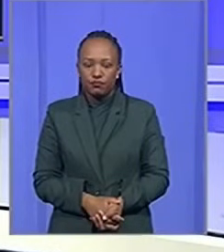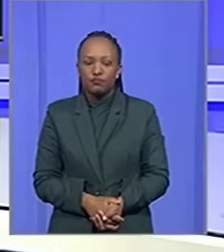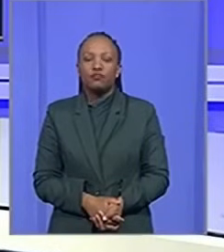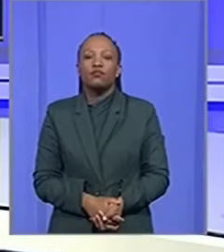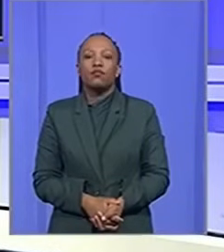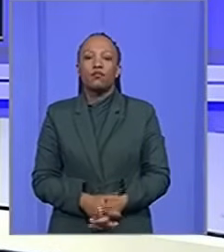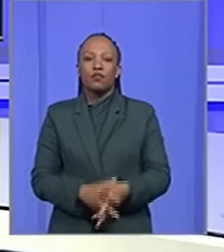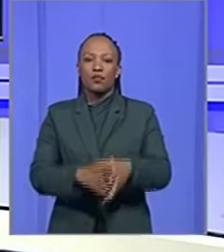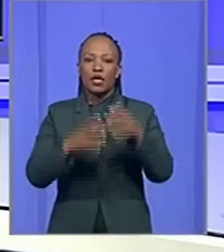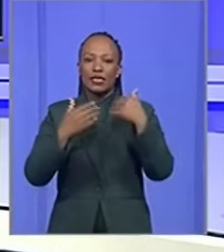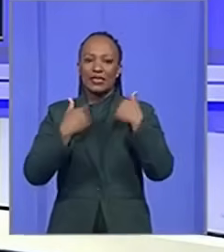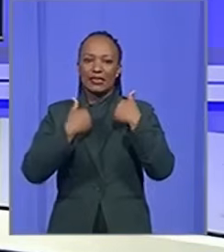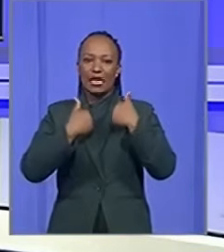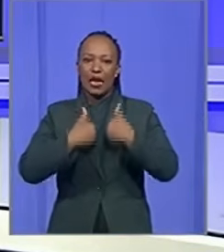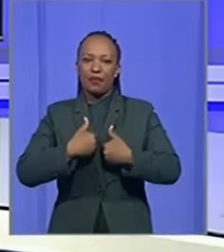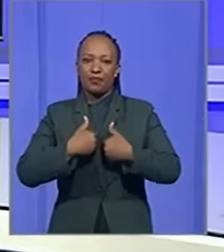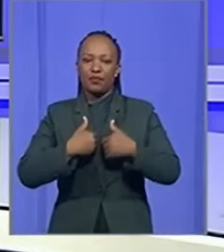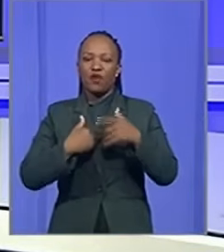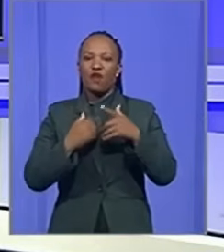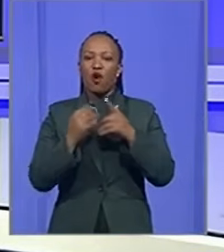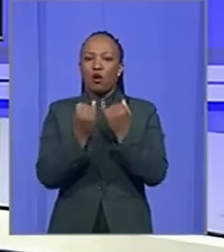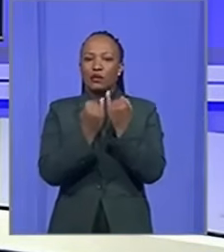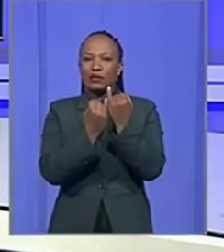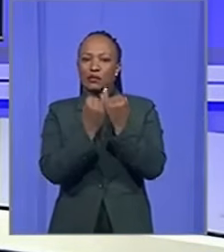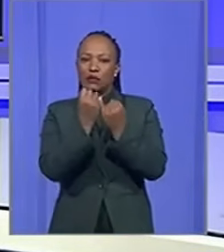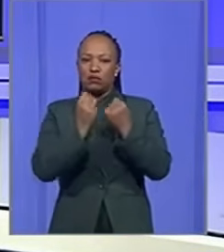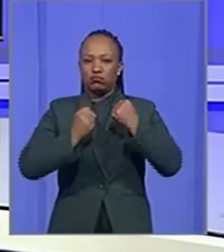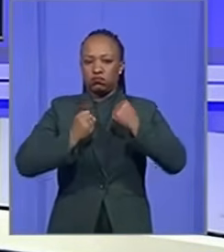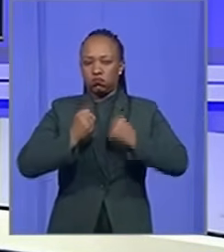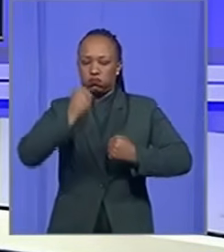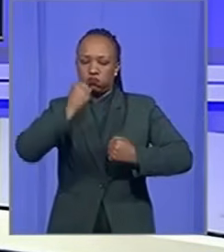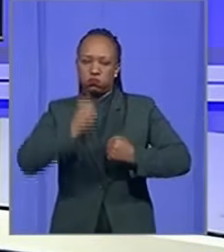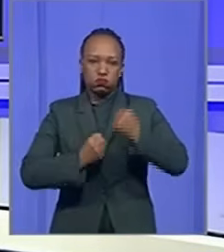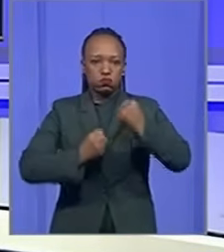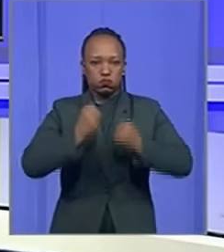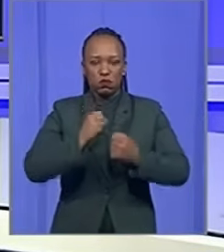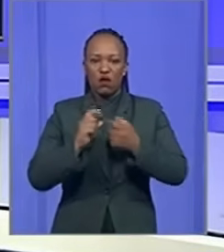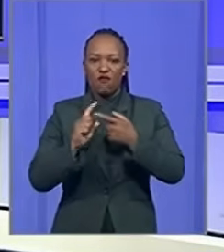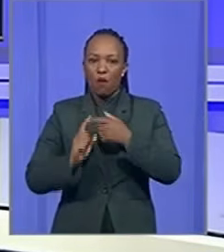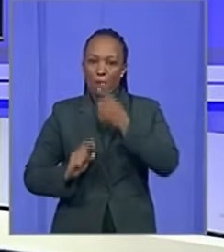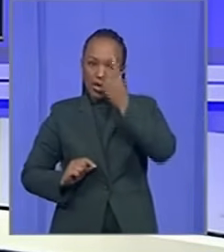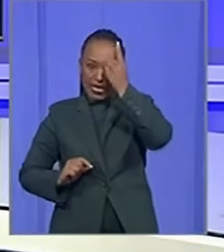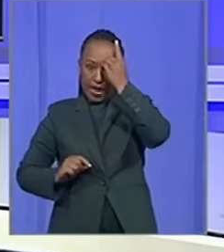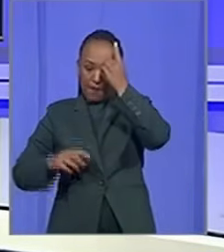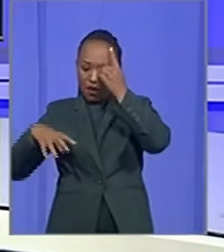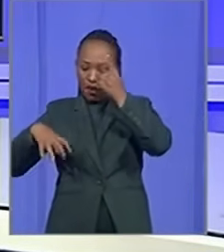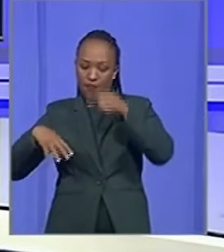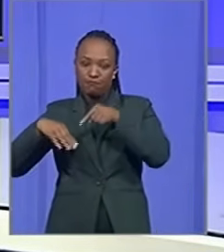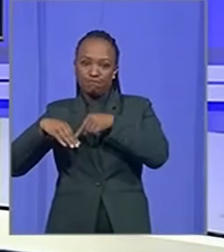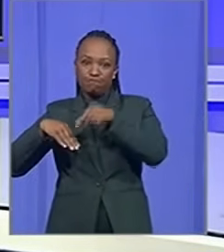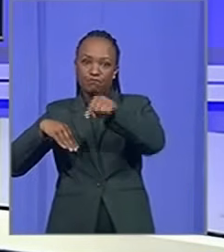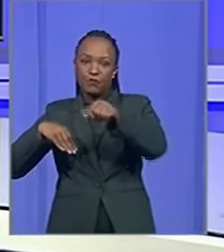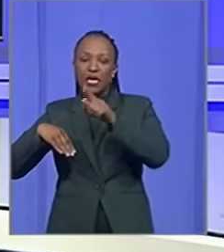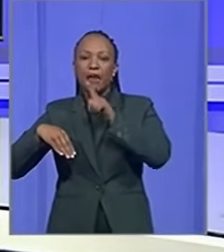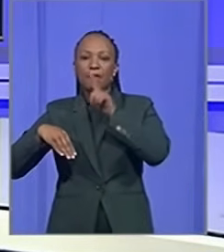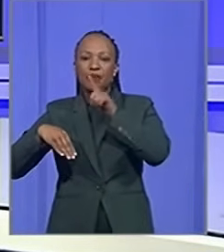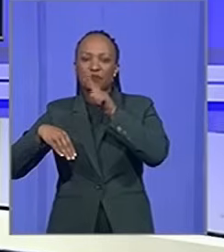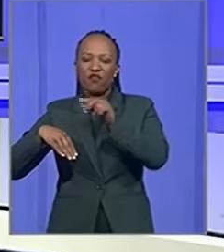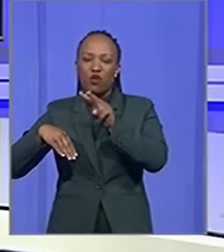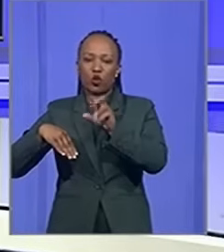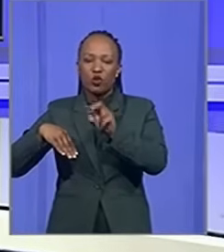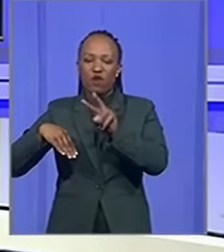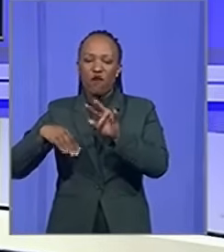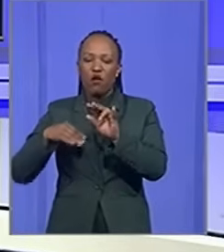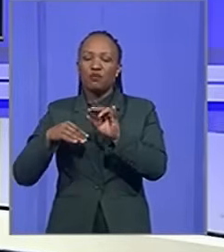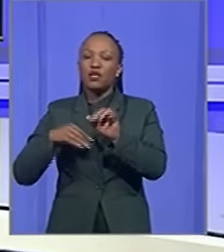Ka Sontaha lebelo la Comrade Marathon 2024 le tla tloa Durban ho ya Pietermaritzburg ke aprane ya pele ka mora